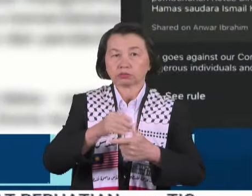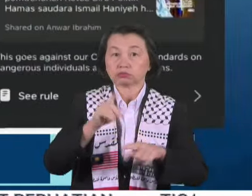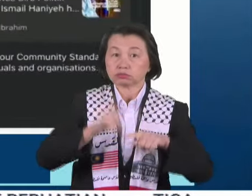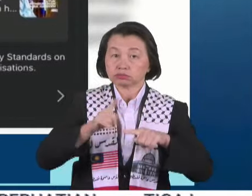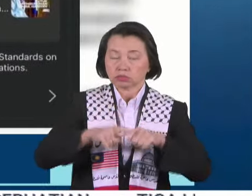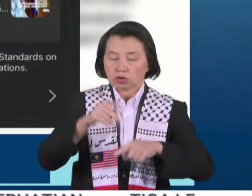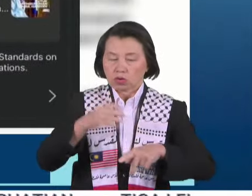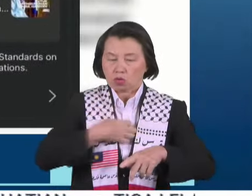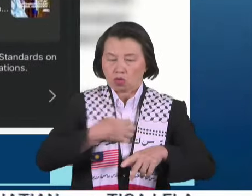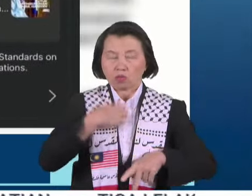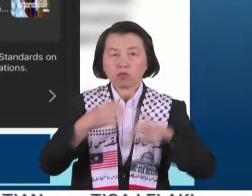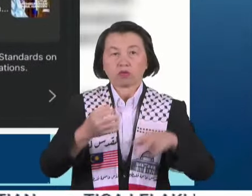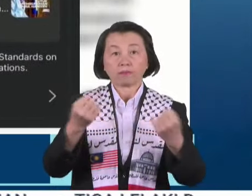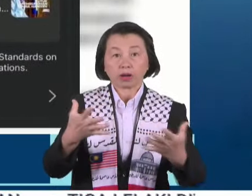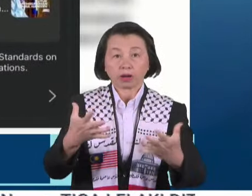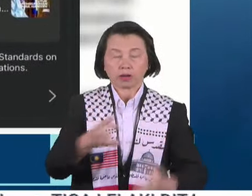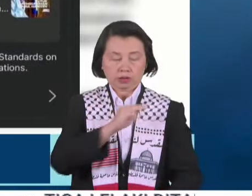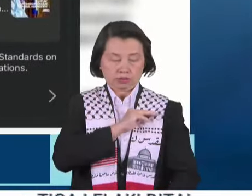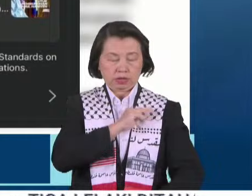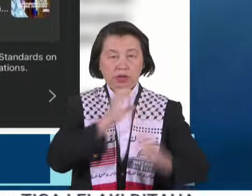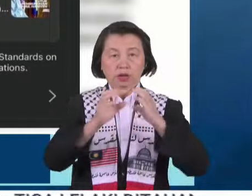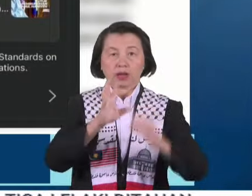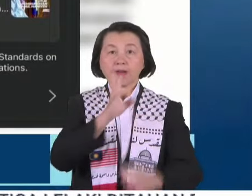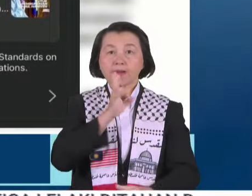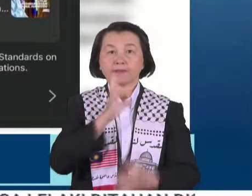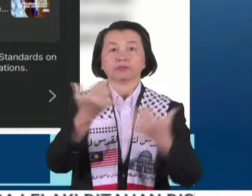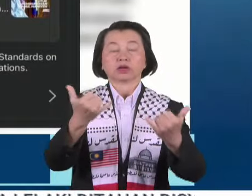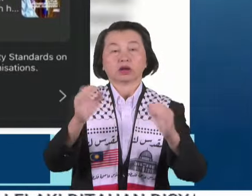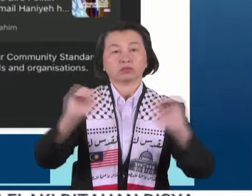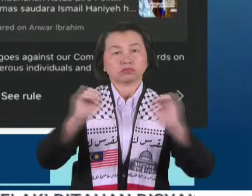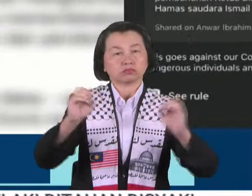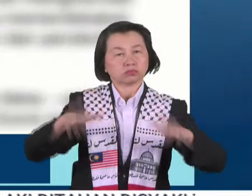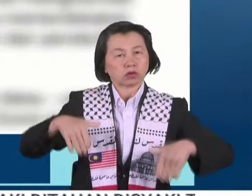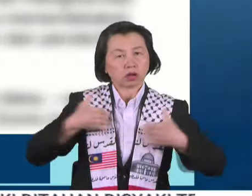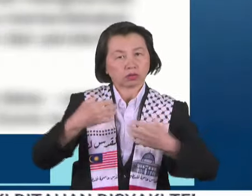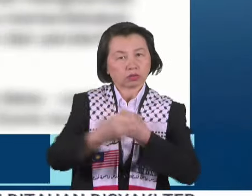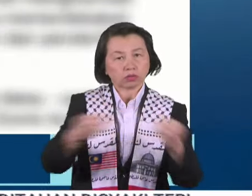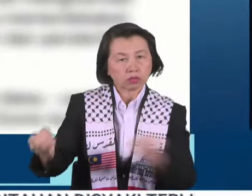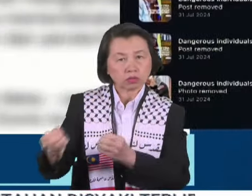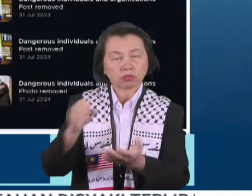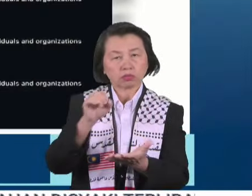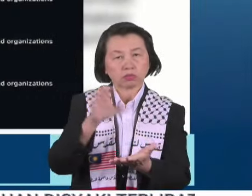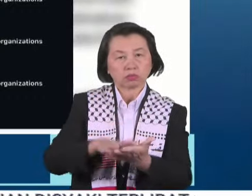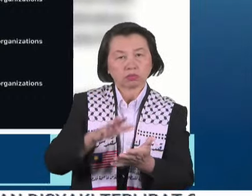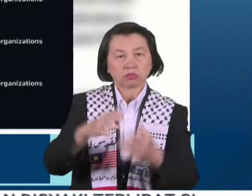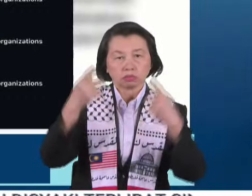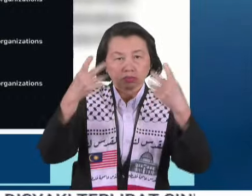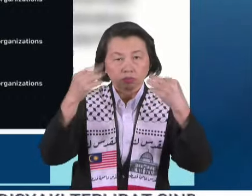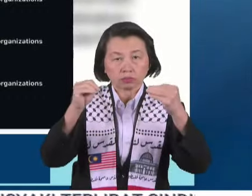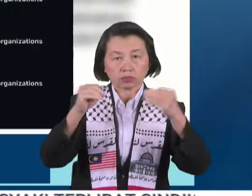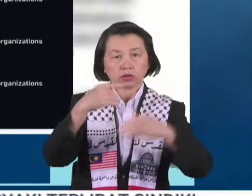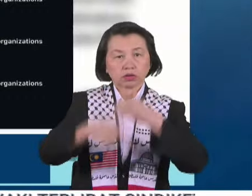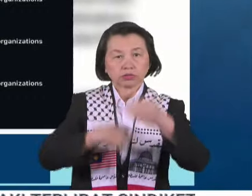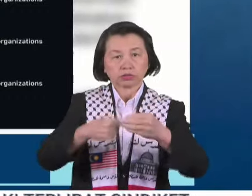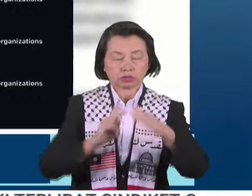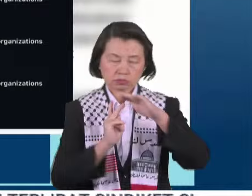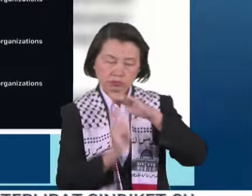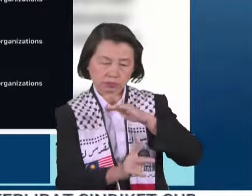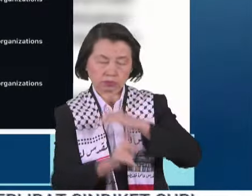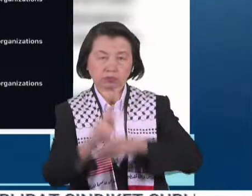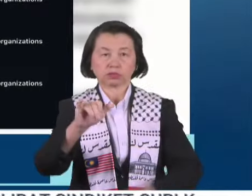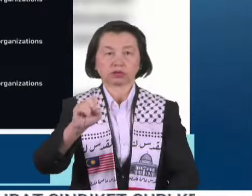berdasarkan aduan orang ramai. Menteri Komunikasi berkata, setakat ini belum ada organisasi media yang memuat naik hantaran Perdana Menteri mengenai